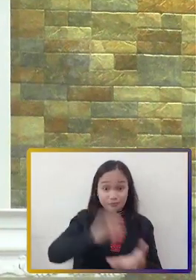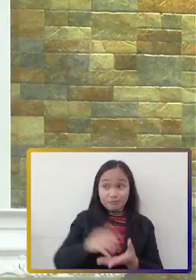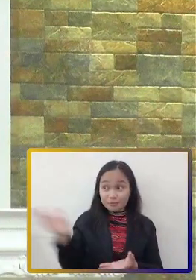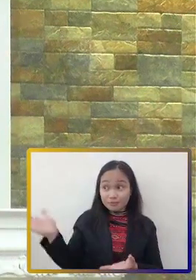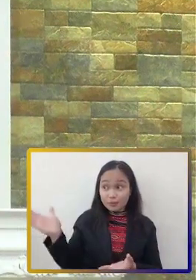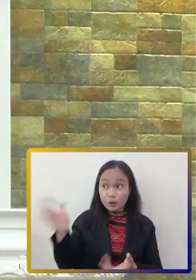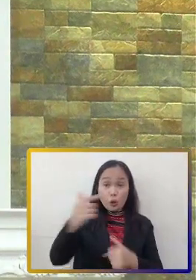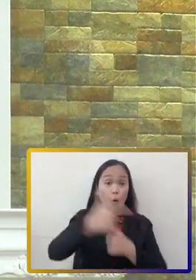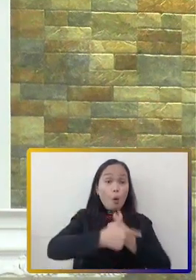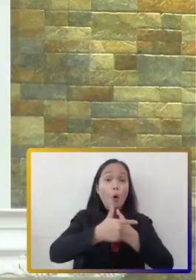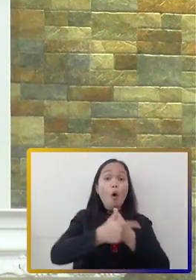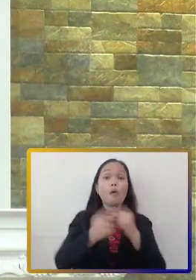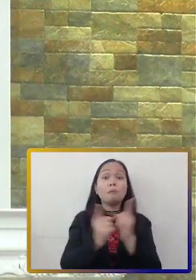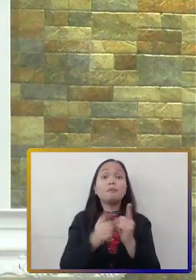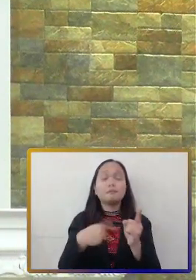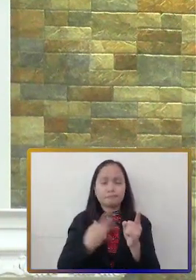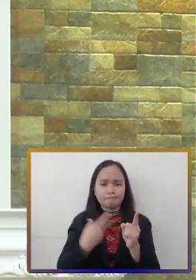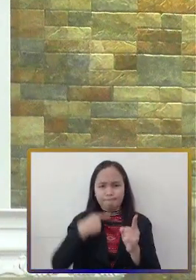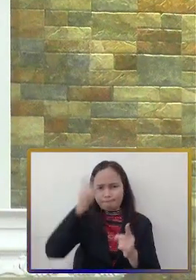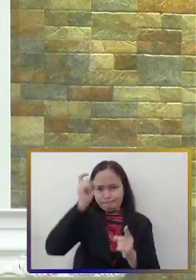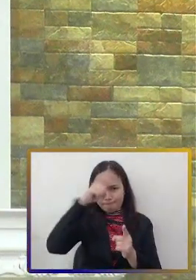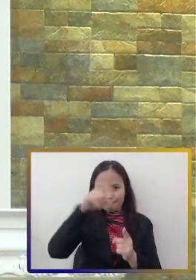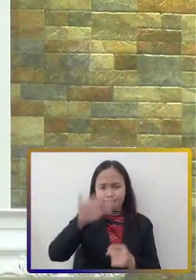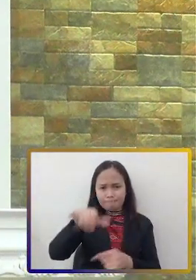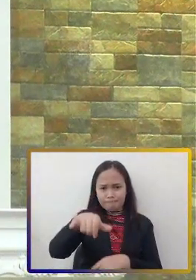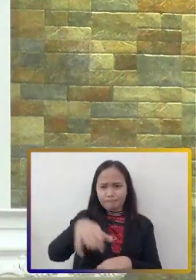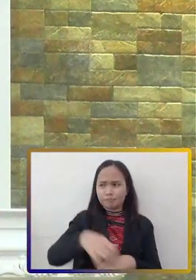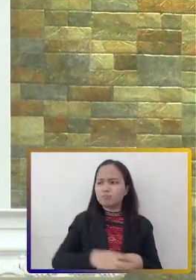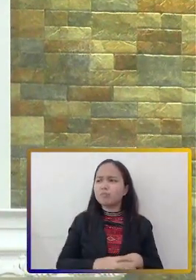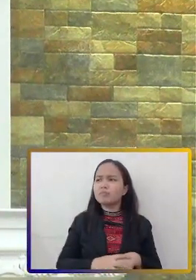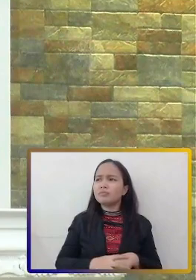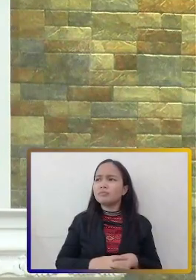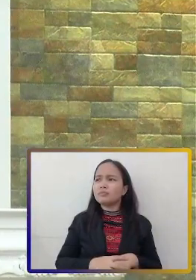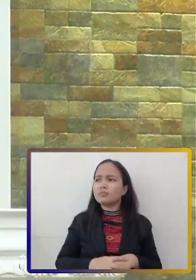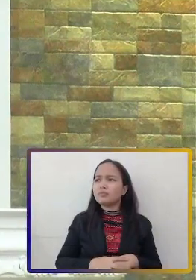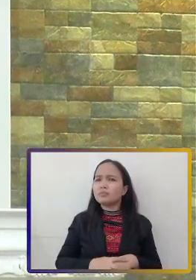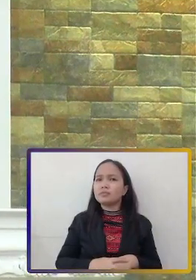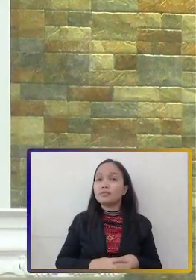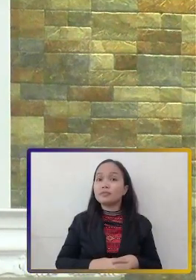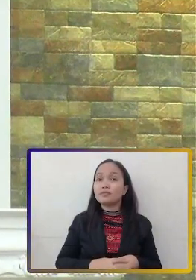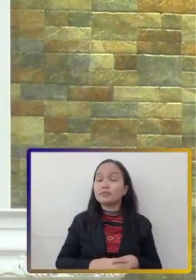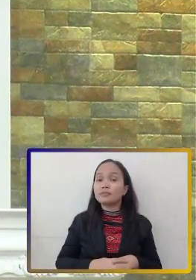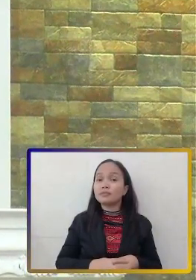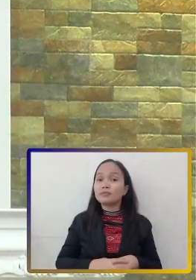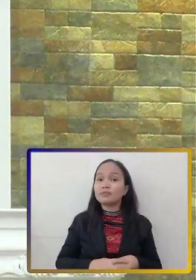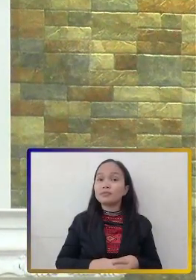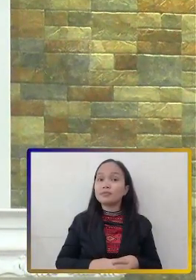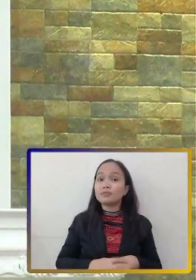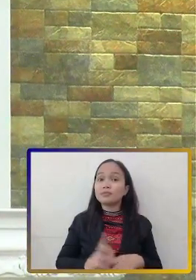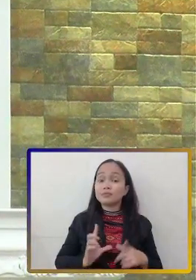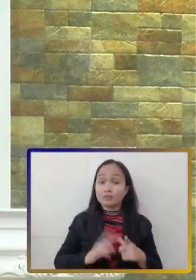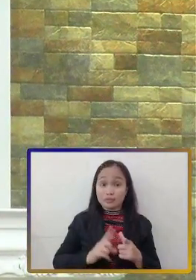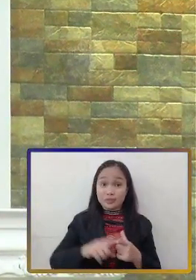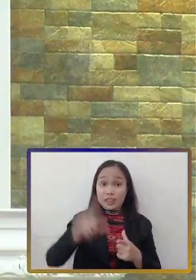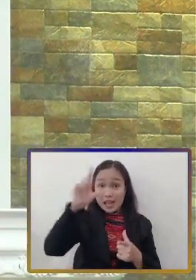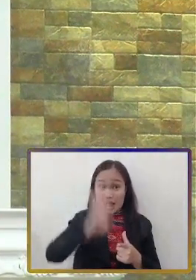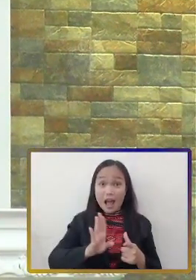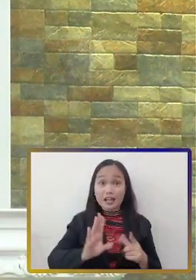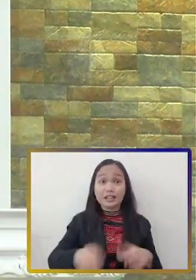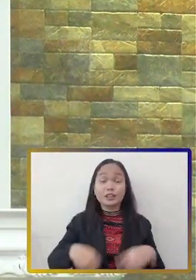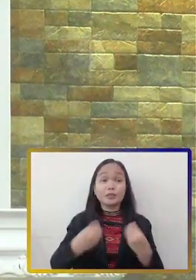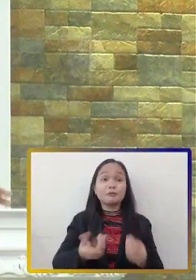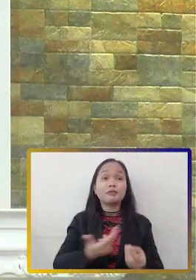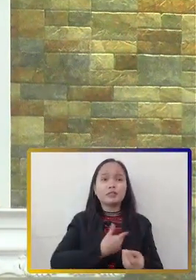Okay? Now, eto ngayon, tulong sa atin ng Diyos. Bigyan tayo ng wisdom ng